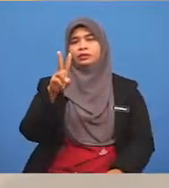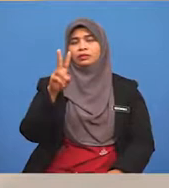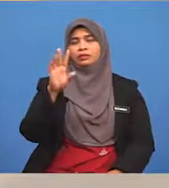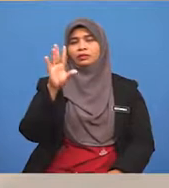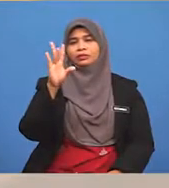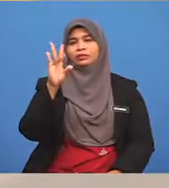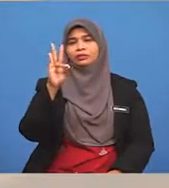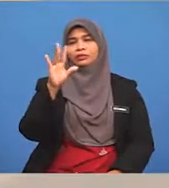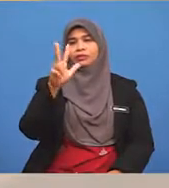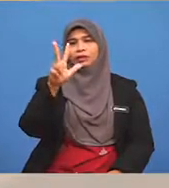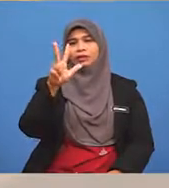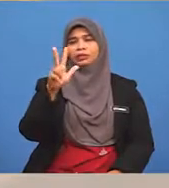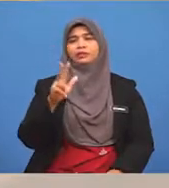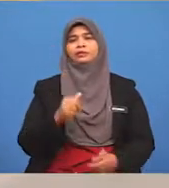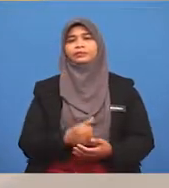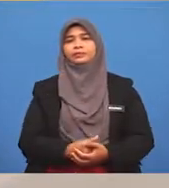273 Hijrah.